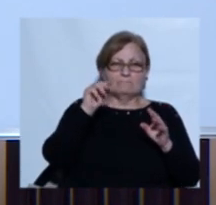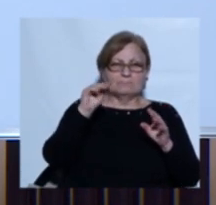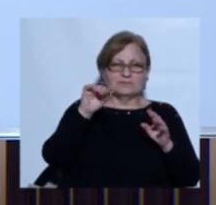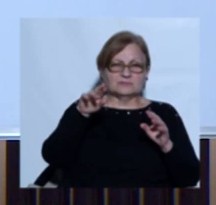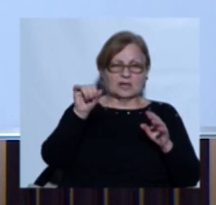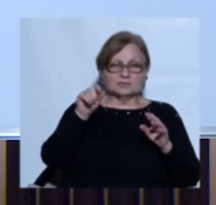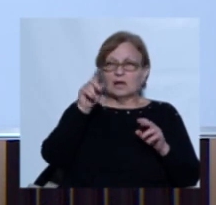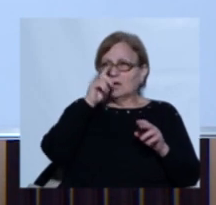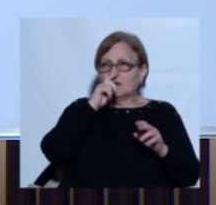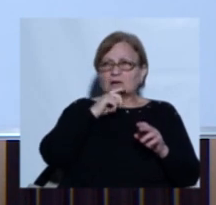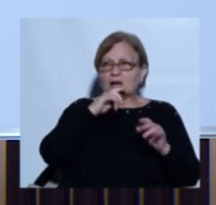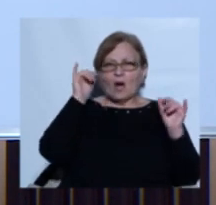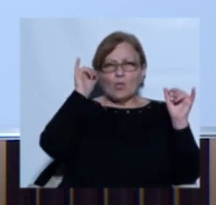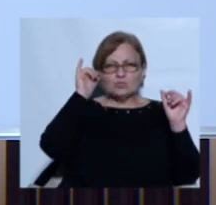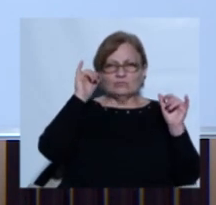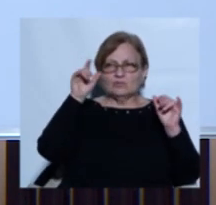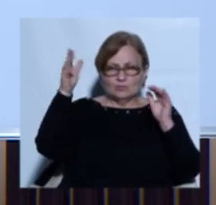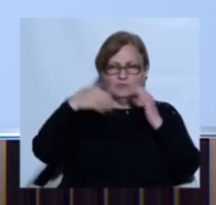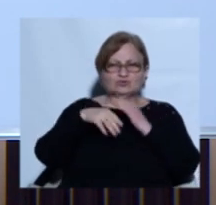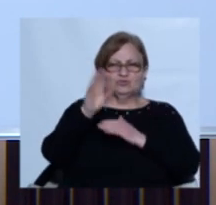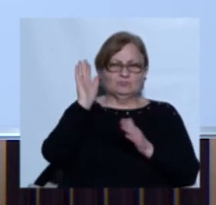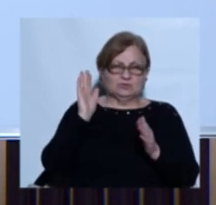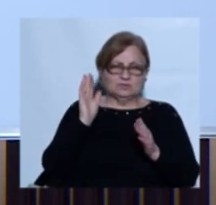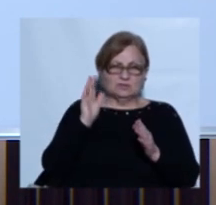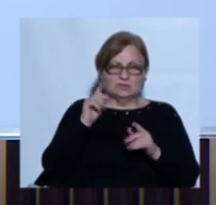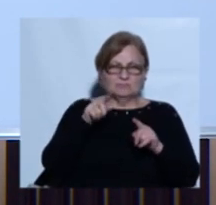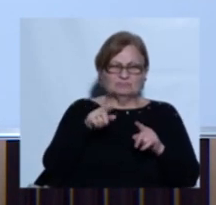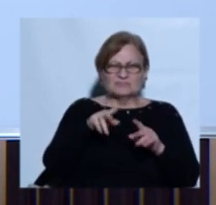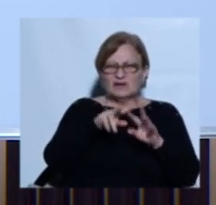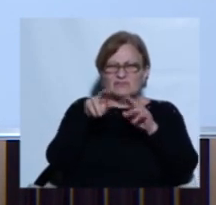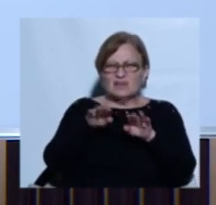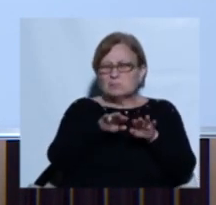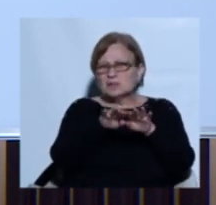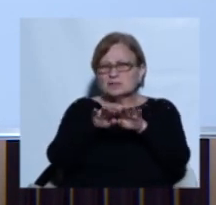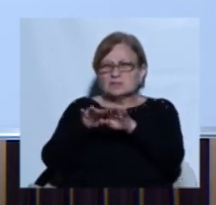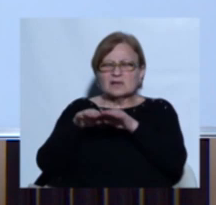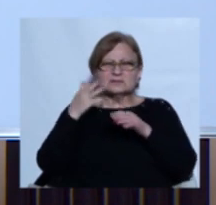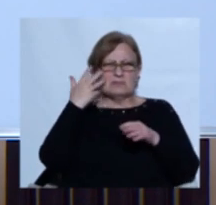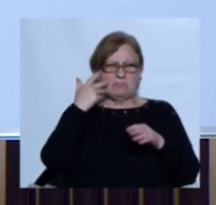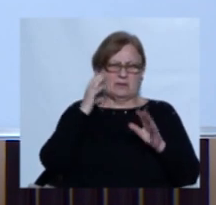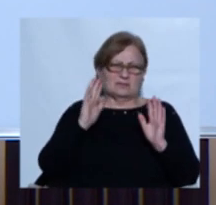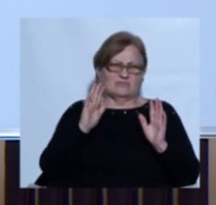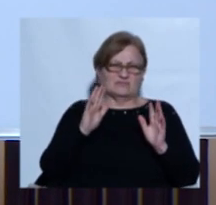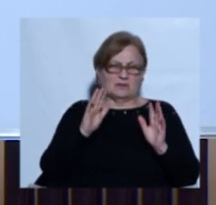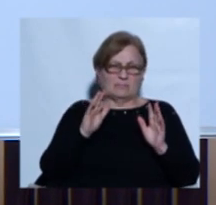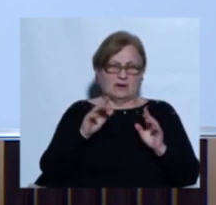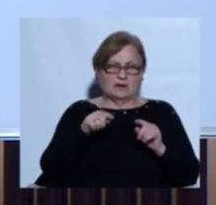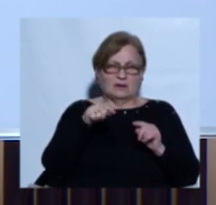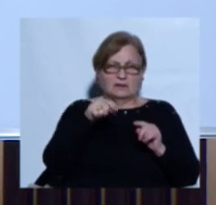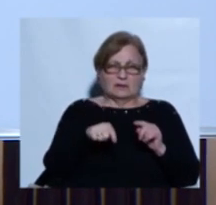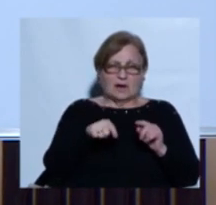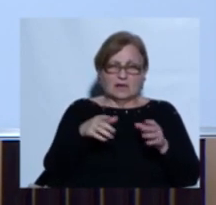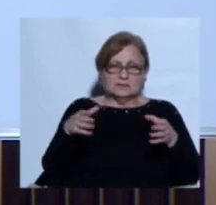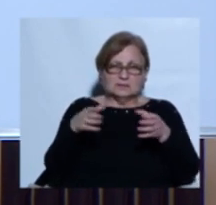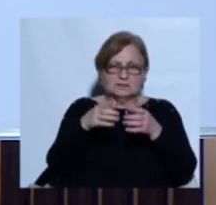გაურკვევლობაში მიდიან. აი ასეთია მათი ყოფა, ასე ერთფეროვნად მიდის მათი ცხოვრება, სხვათაშორის მათ შორის ამ